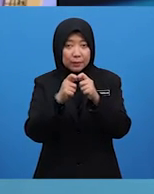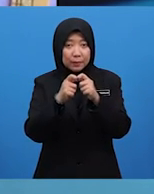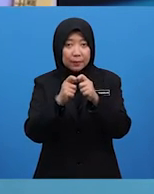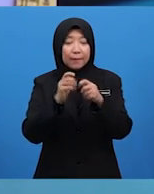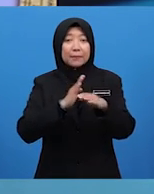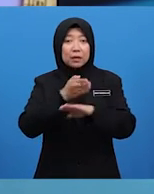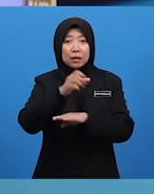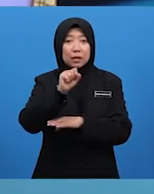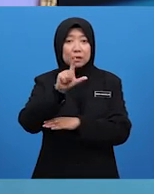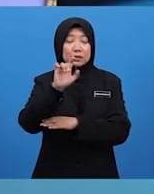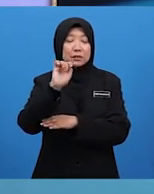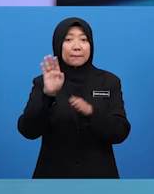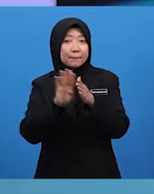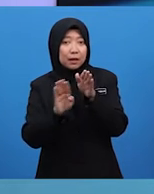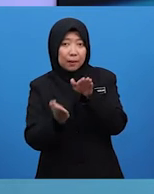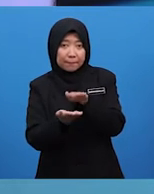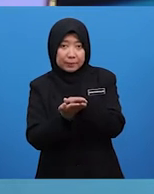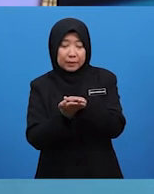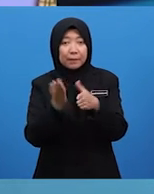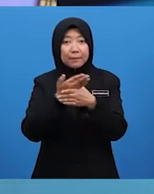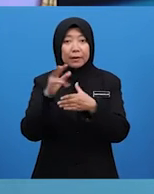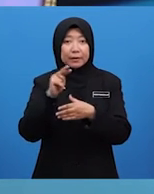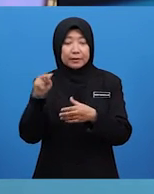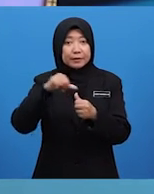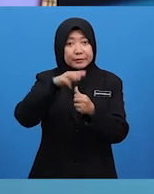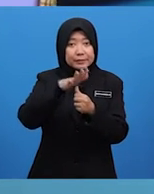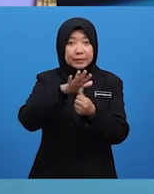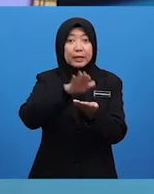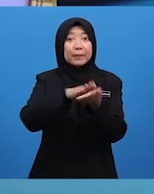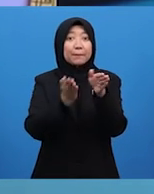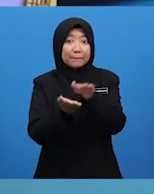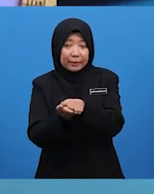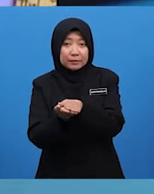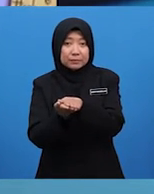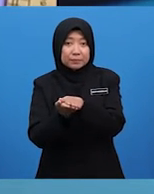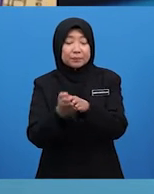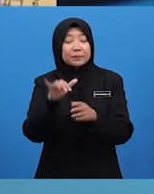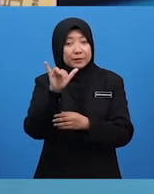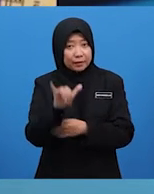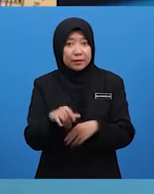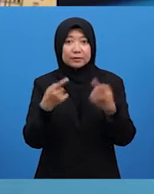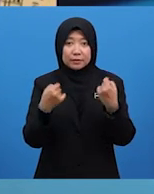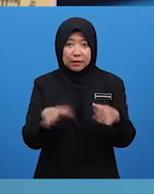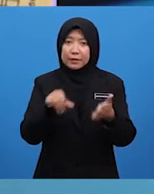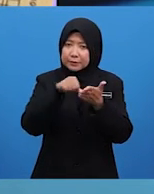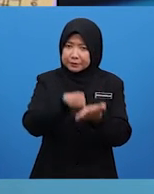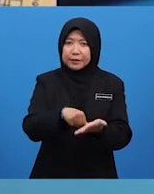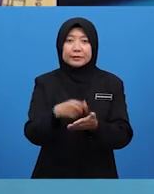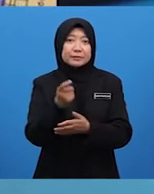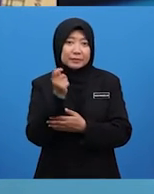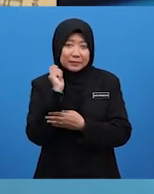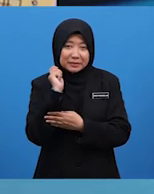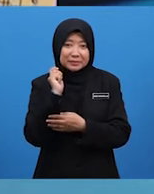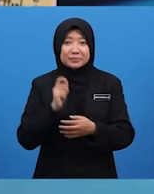slip berlapik pada bahagian kesan lipatan yang telah ditekan tadi.